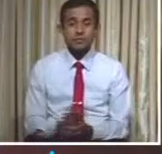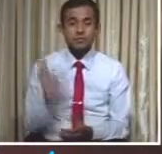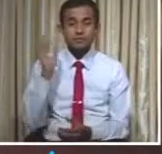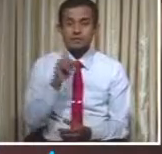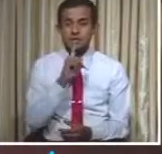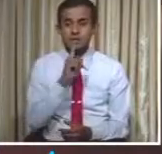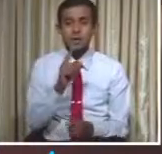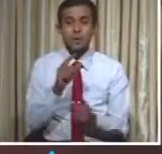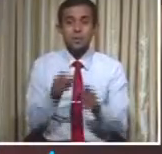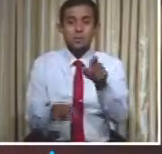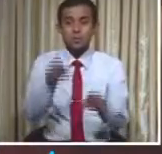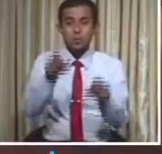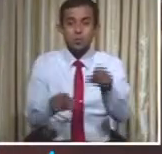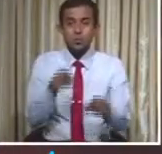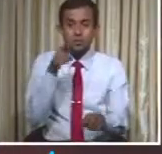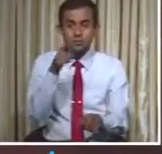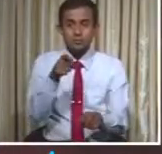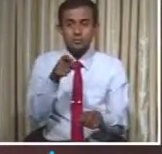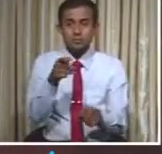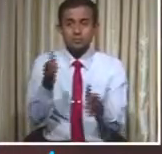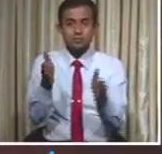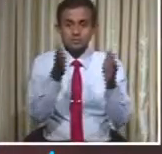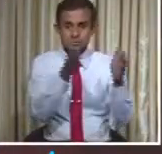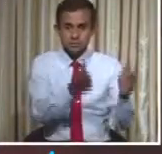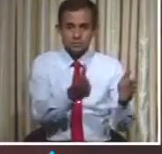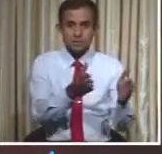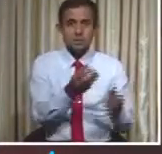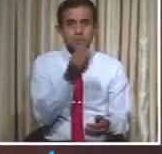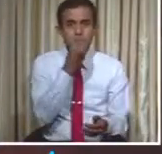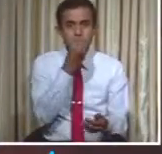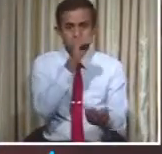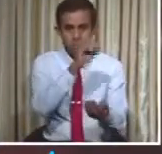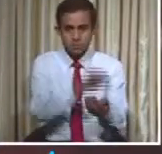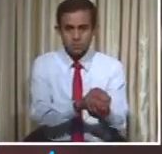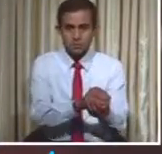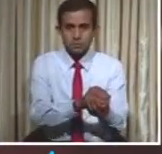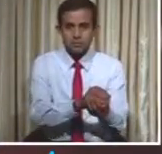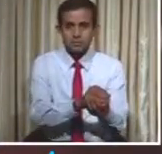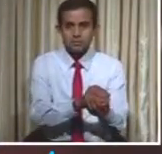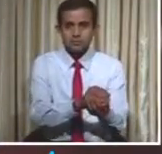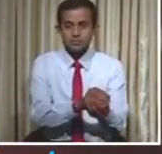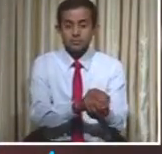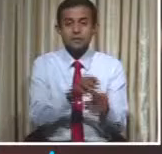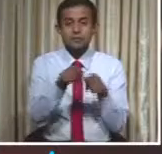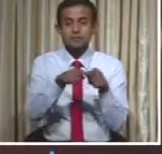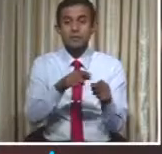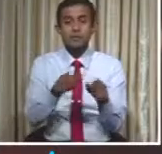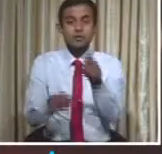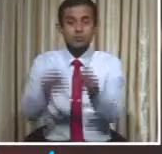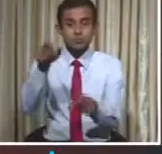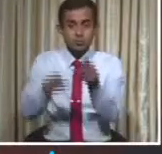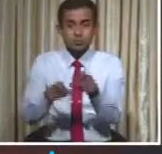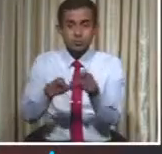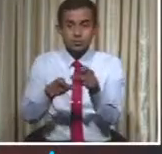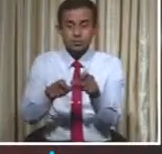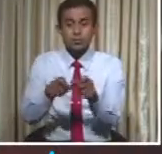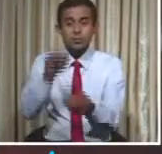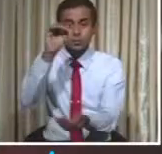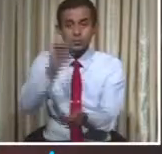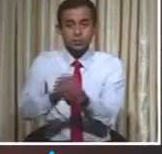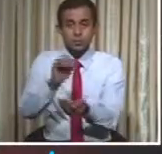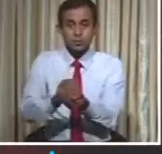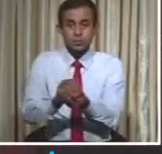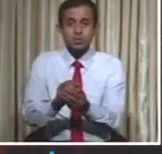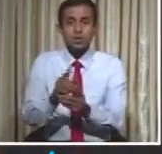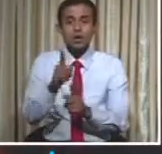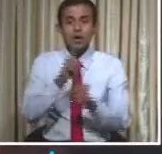කියනවා මේ පාරිභෝගිකයන් එක පැත්තකින් ආහාර සුරක්ෂිතභාවය පිළිබඳවත් ඒ වගේම පාරිභෝගිකයන් සුරක්ෂිත කිරීමටත්